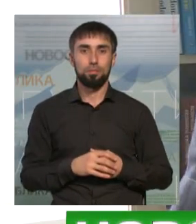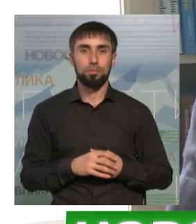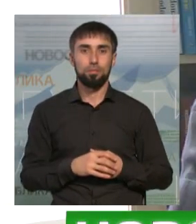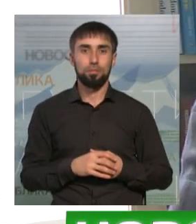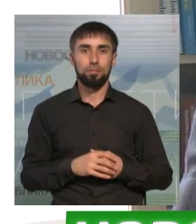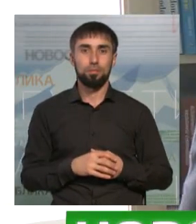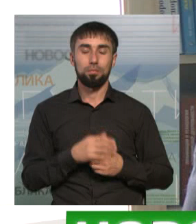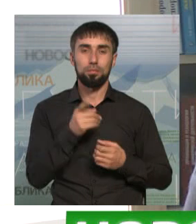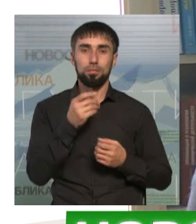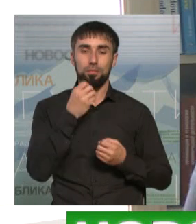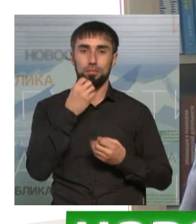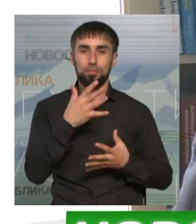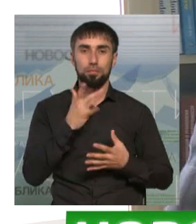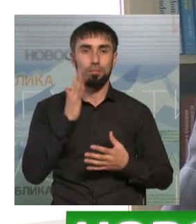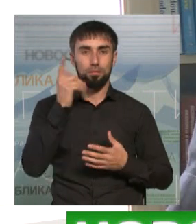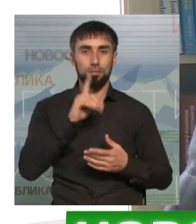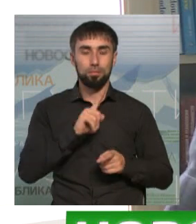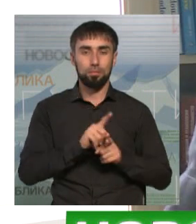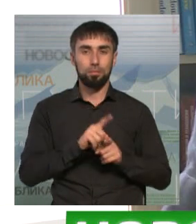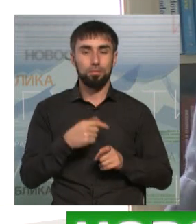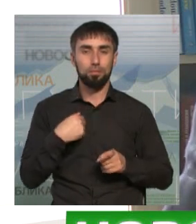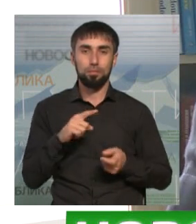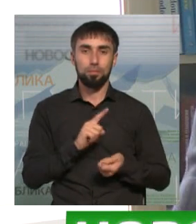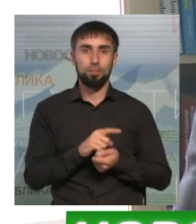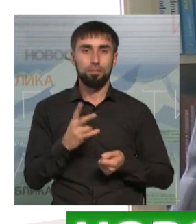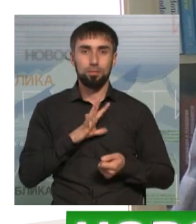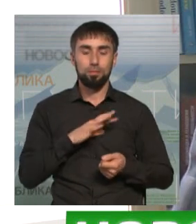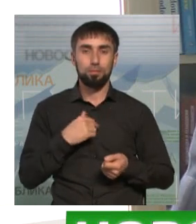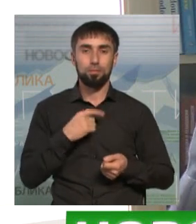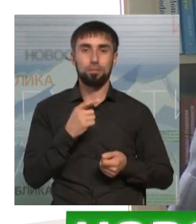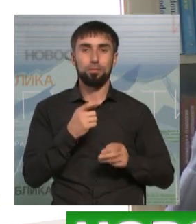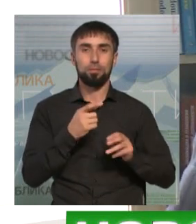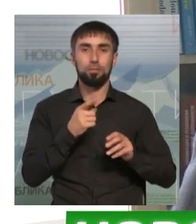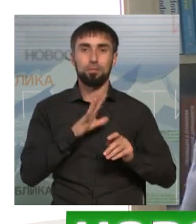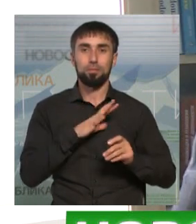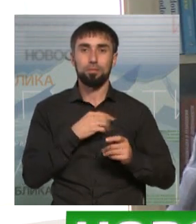«хасарцани». «Цан хандоу ишт вейдин», «бусуб доужа вейчан хандоу ишт вейдин ишт».